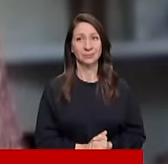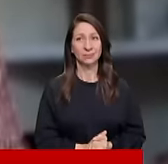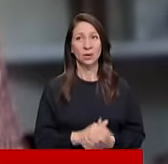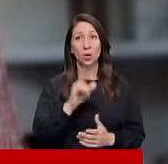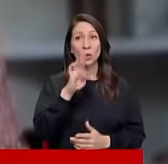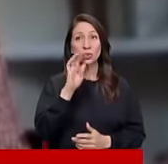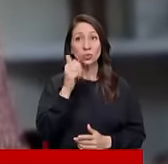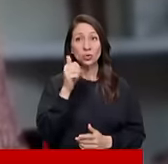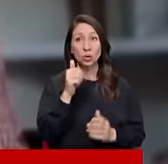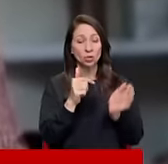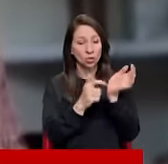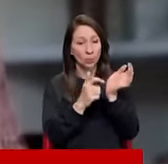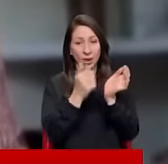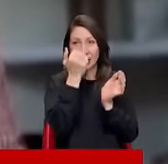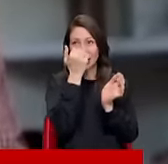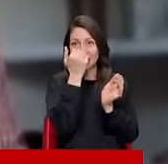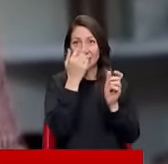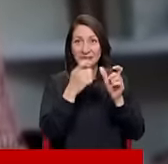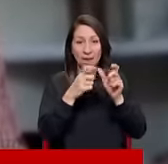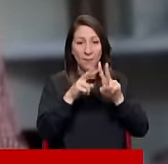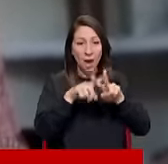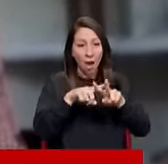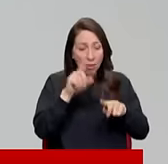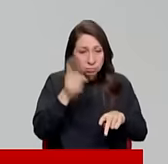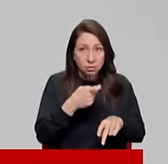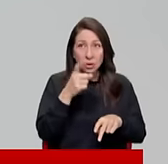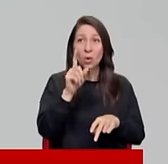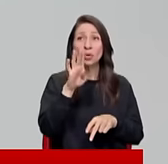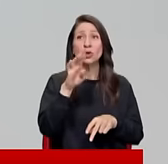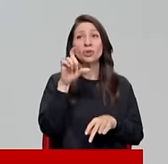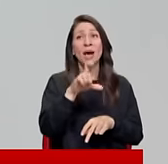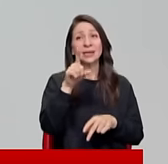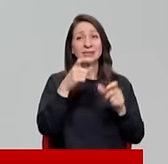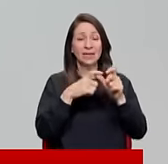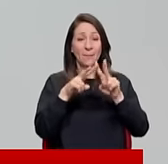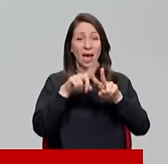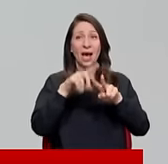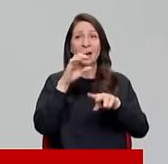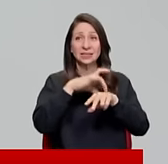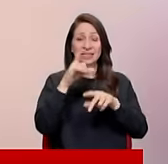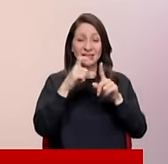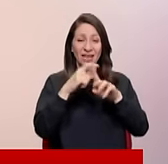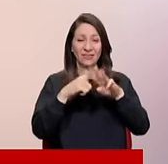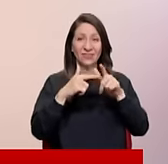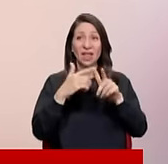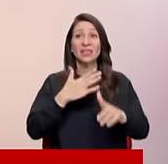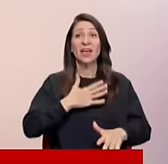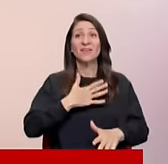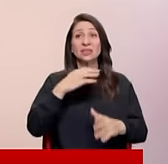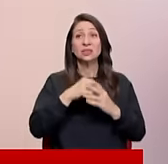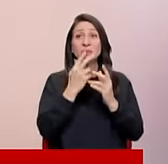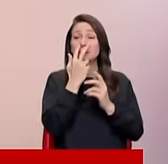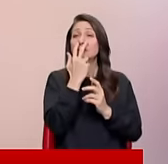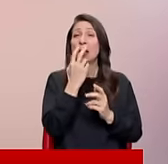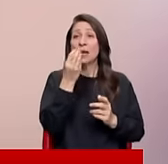14 günlükken topuk kanında SMA tanısı çıktı. 14 aylık SMA hastası Defne Gürbulak nefes alabilmek için